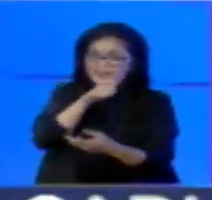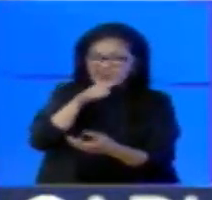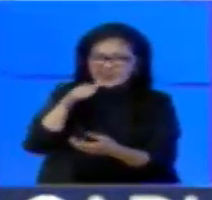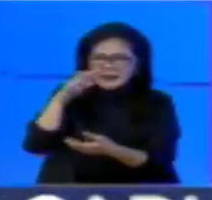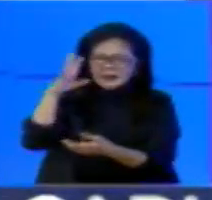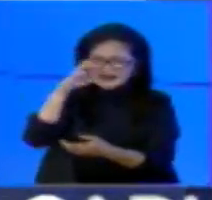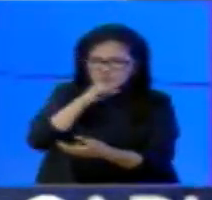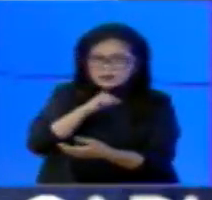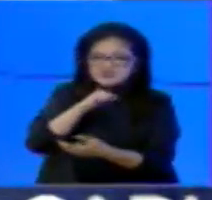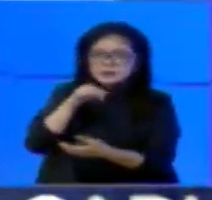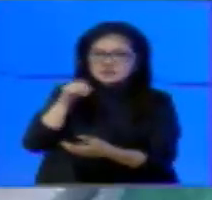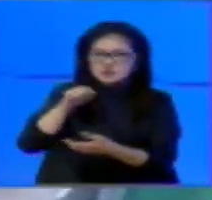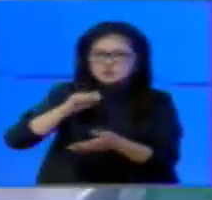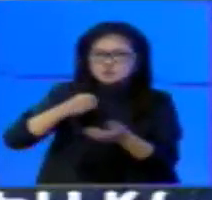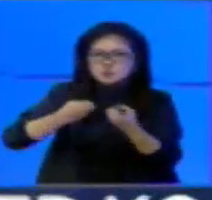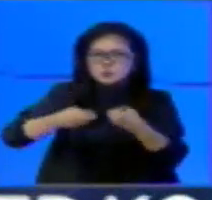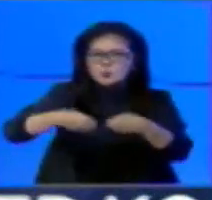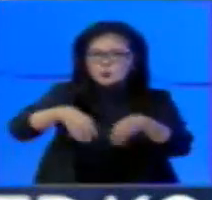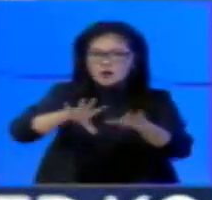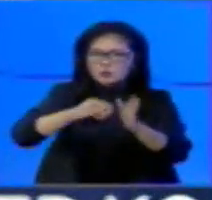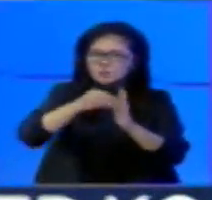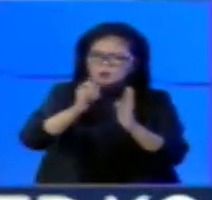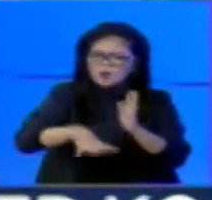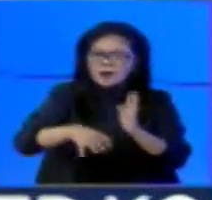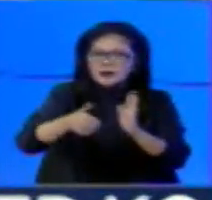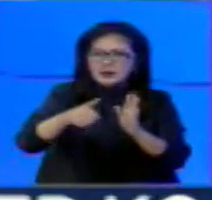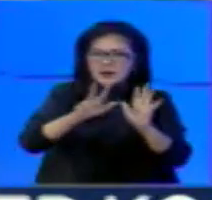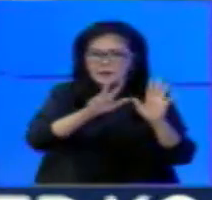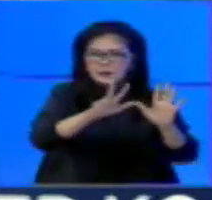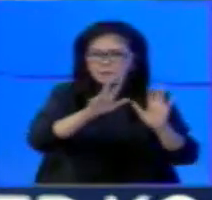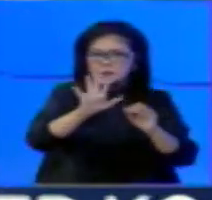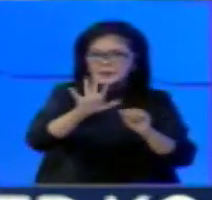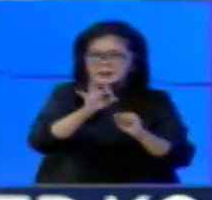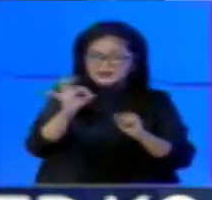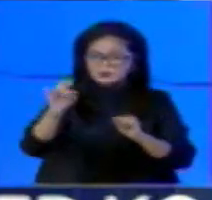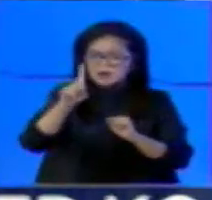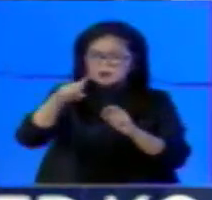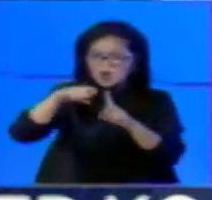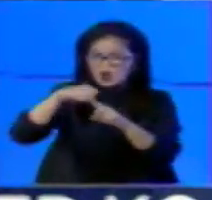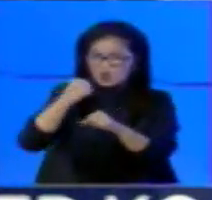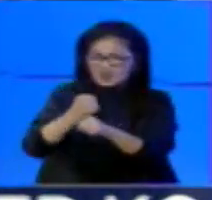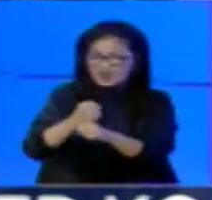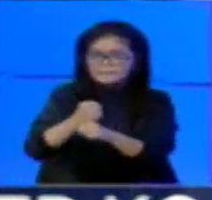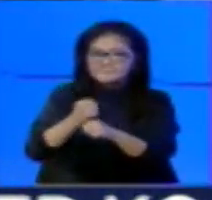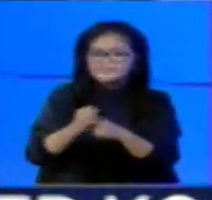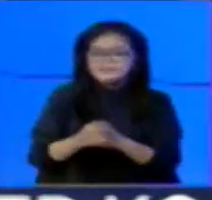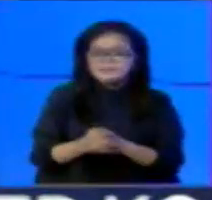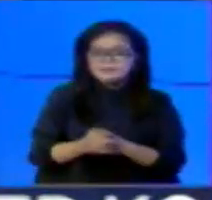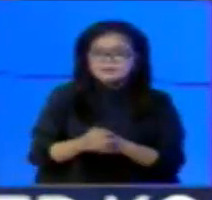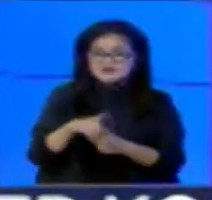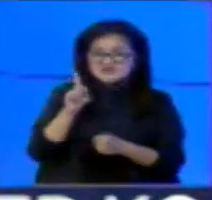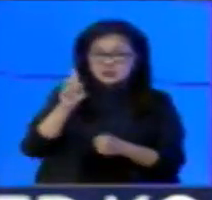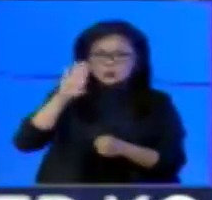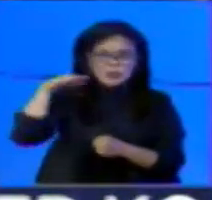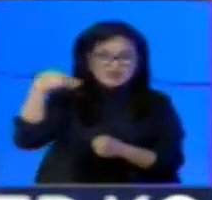sapi ini dijual dengan harga jauh lebih murah, yakni Rp85.000 per kilogramnya. Selama satu tahun beroperasi,